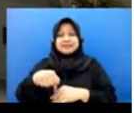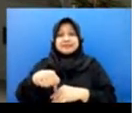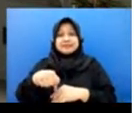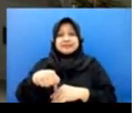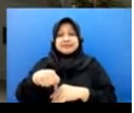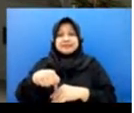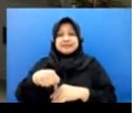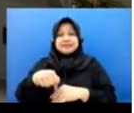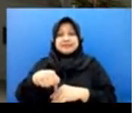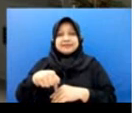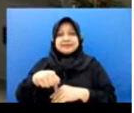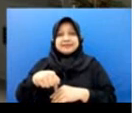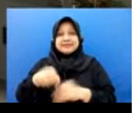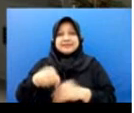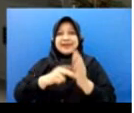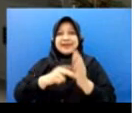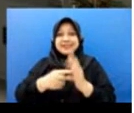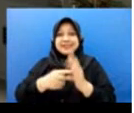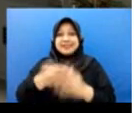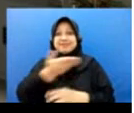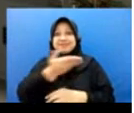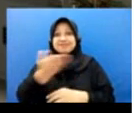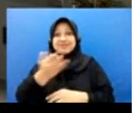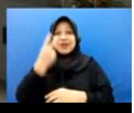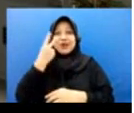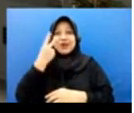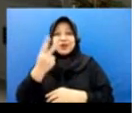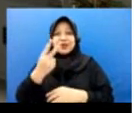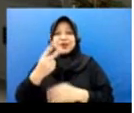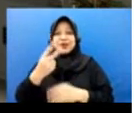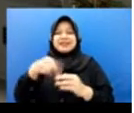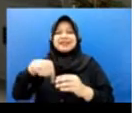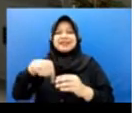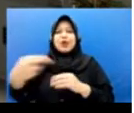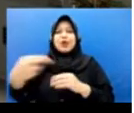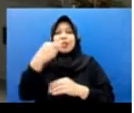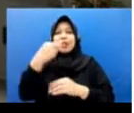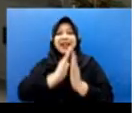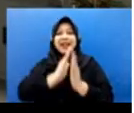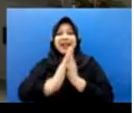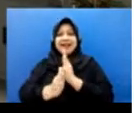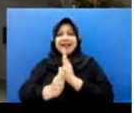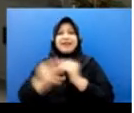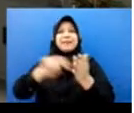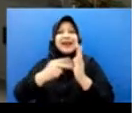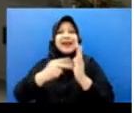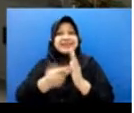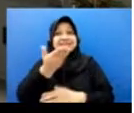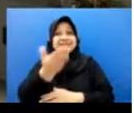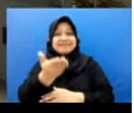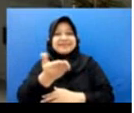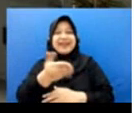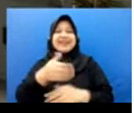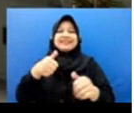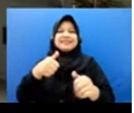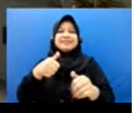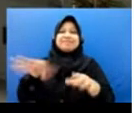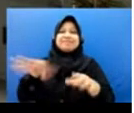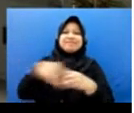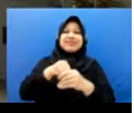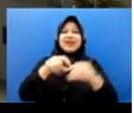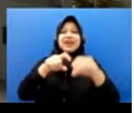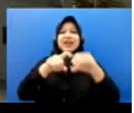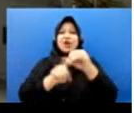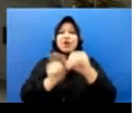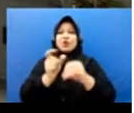sedang menyaksikan ini secara live. Berarti Bapak dan Ibu bisa ikutan kuis yang akan kita selenggarakan nanti. Perlu